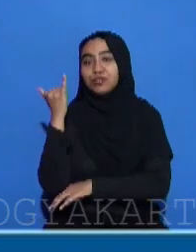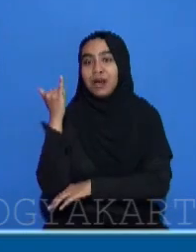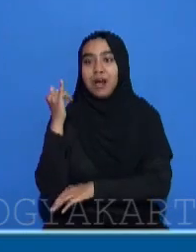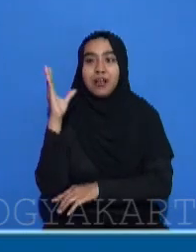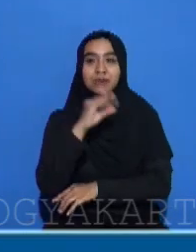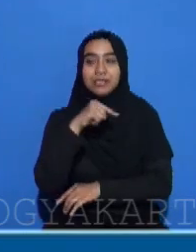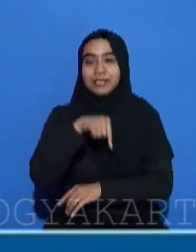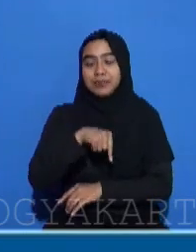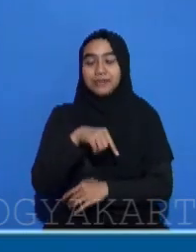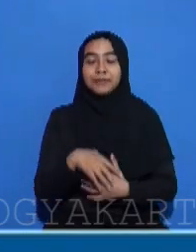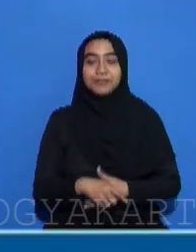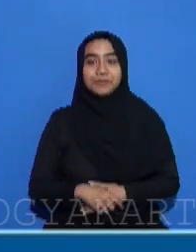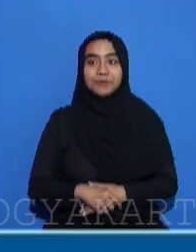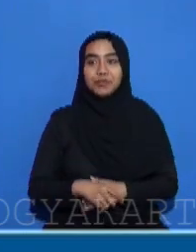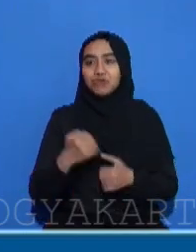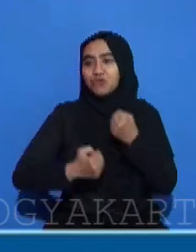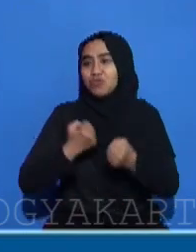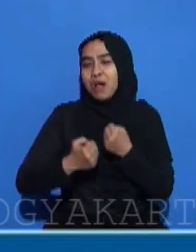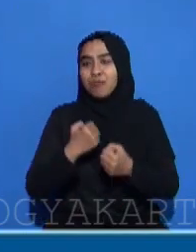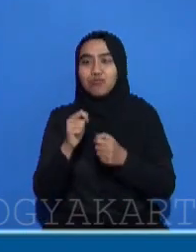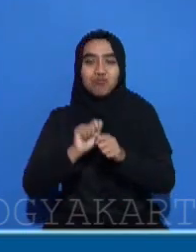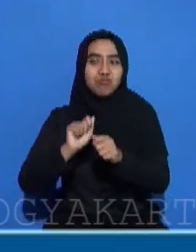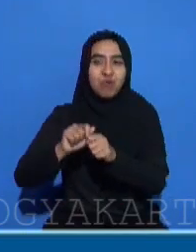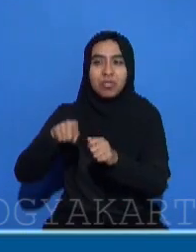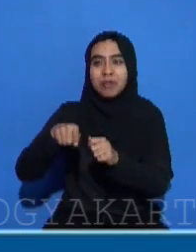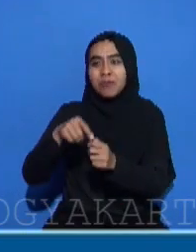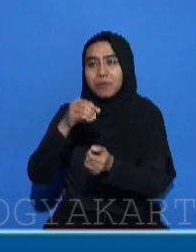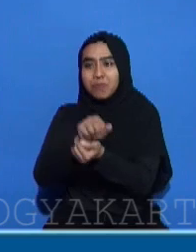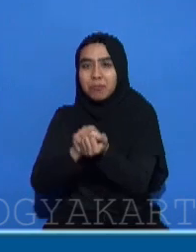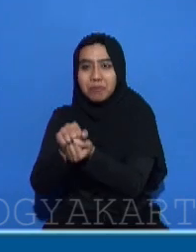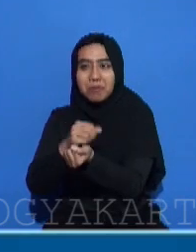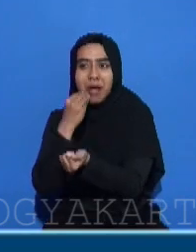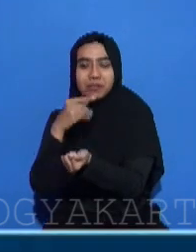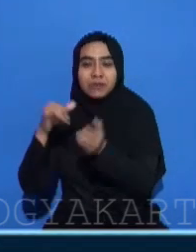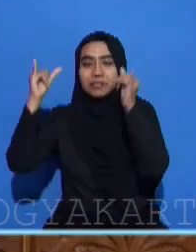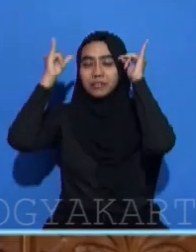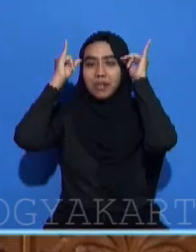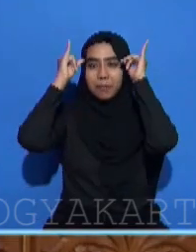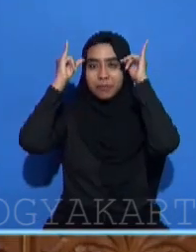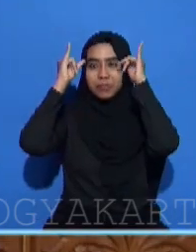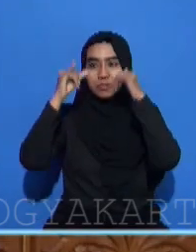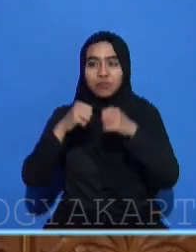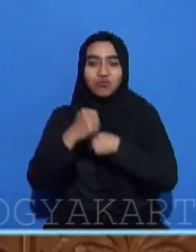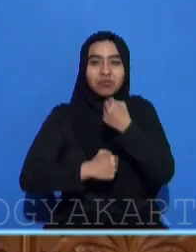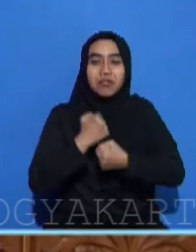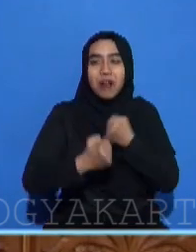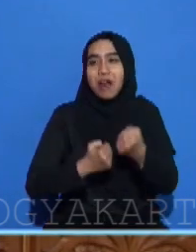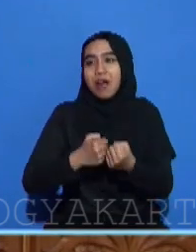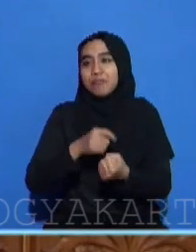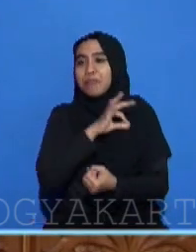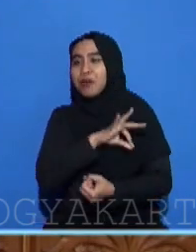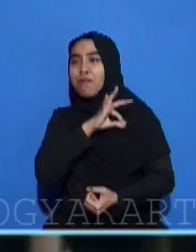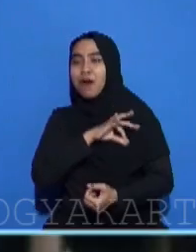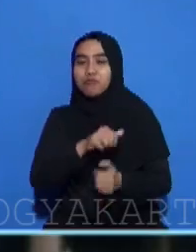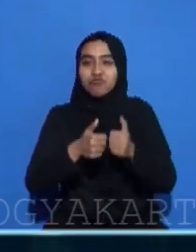Para pemirsa usahanya wisaken pakan rojo koyo, kanyoto tetes tunggaling kalodangan usaha ingkang migolehi.